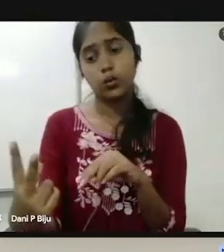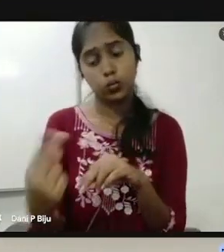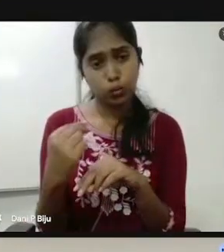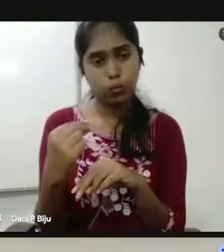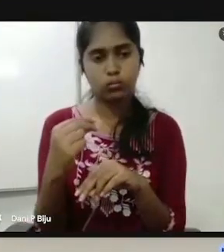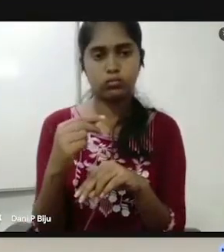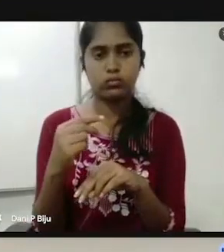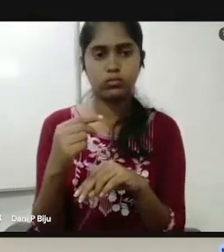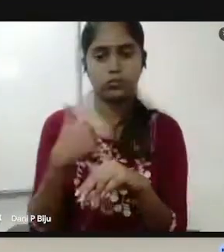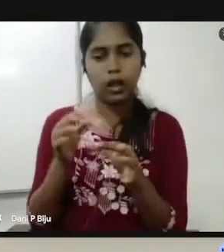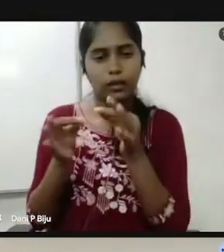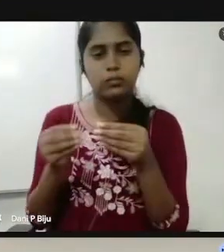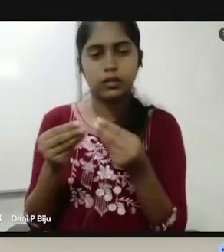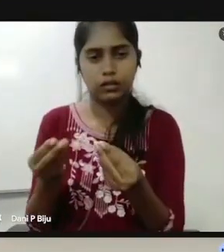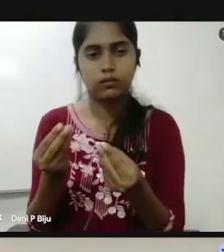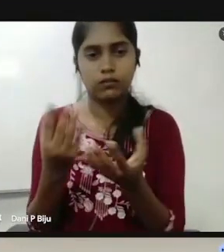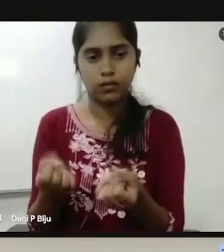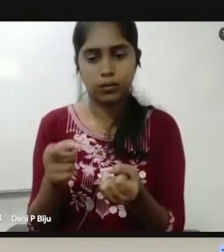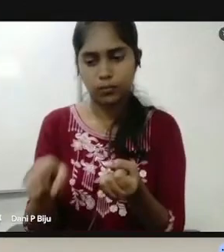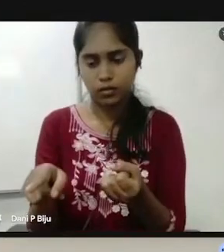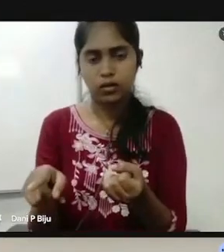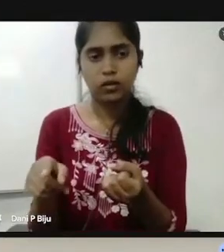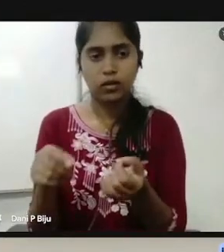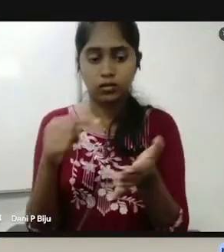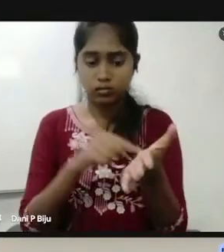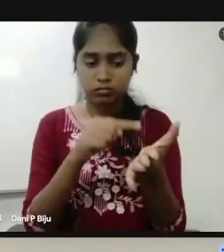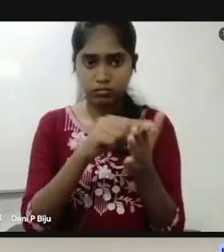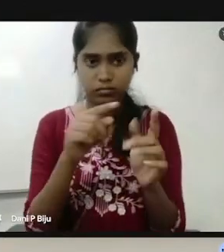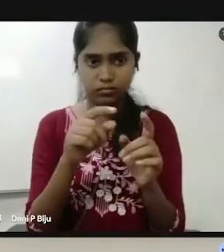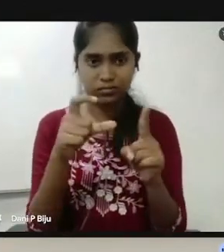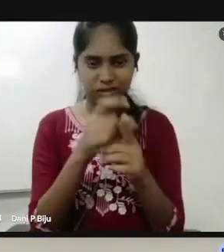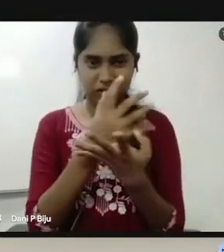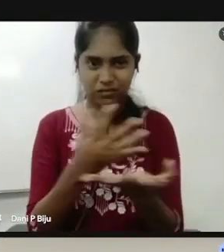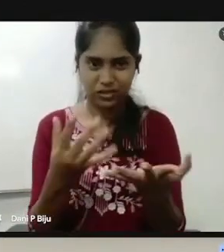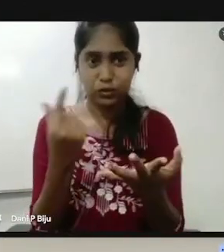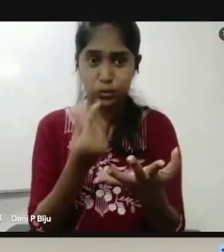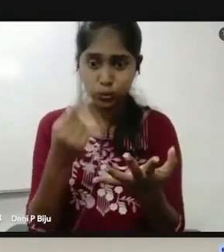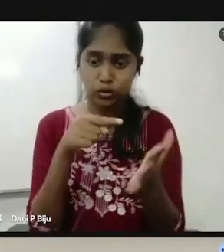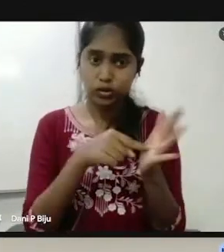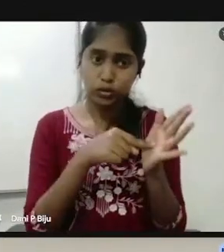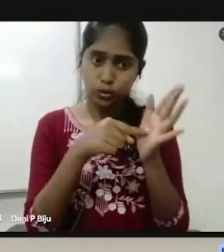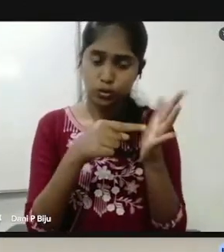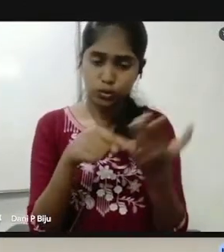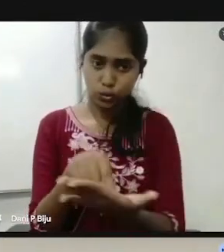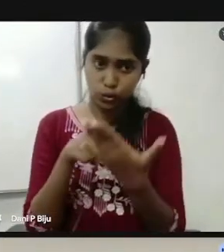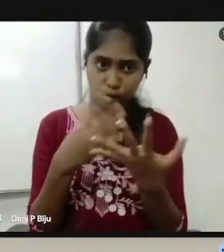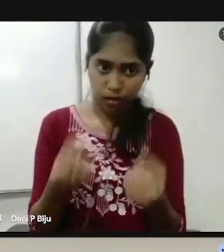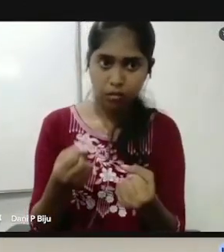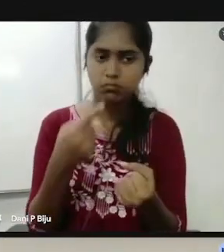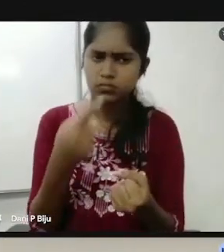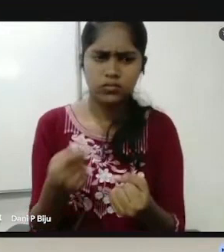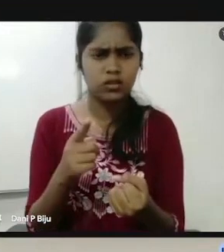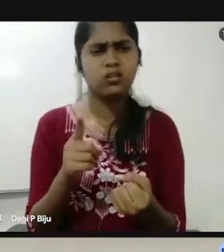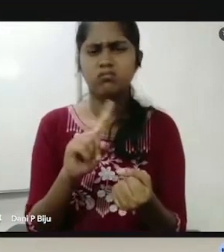അങ്ങനെയല്ല ഇതില് ഡിവൈസിൽ കാണിക്കൂ എന്ന് പറയേണ്ട ആവശ്യമുണ്ടെന്ന്. ഇറ്റ് ക്യാൻ ബി യൂസ്ഡ് ബോത്ത് വേ. നമുക്ക് സ്പീച്ച് ഉപയോഗിക്കാം,